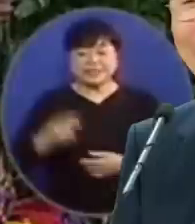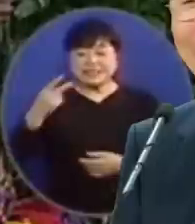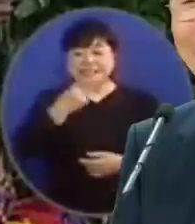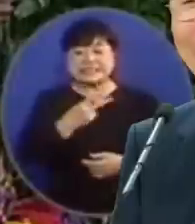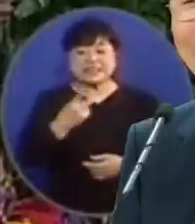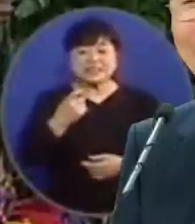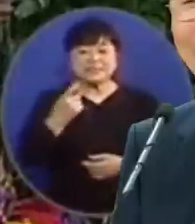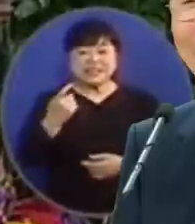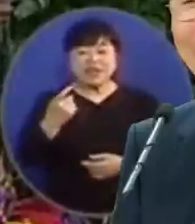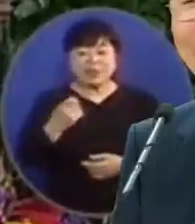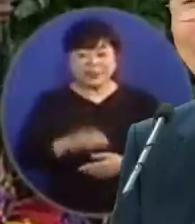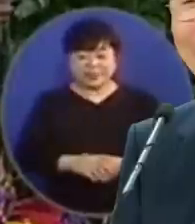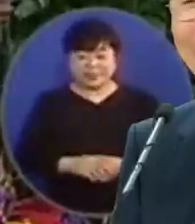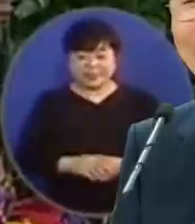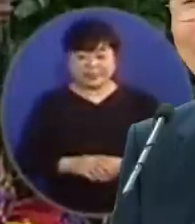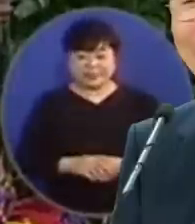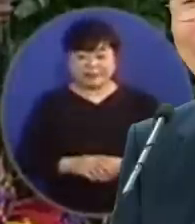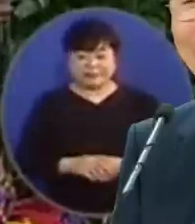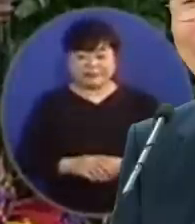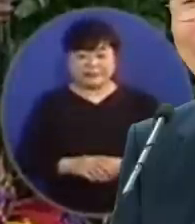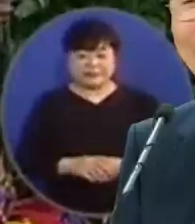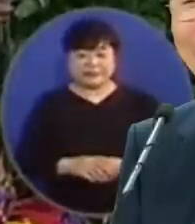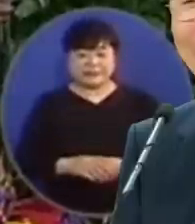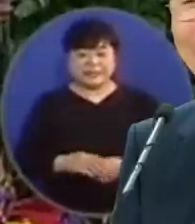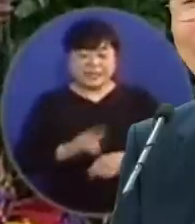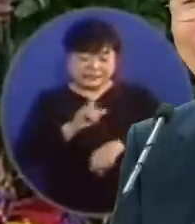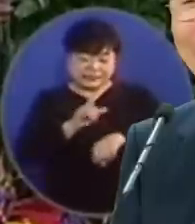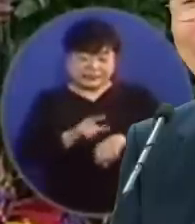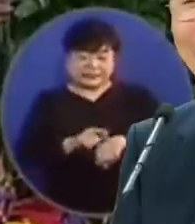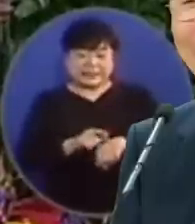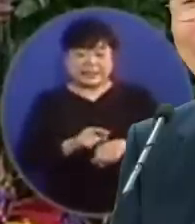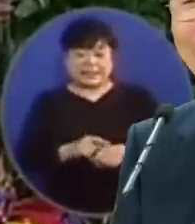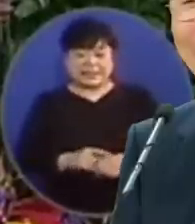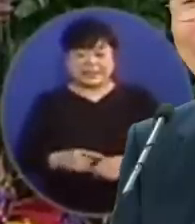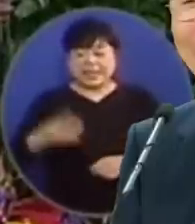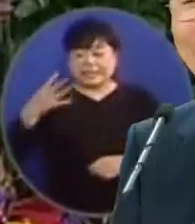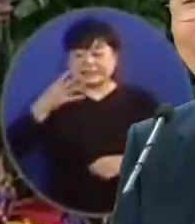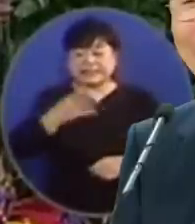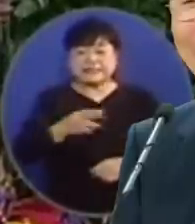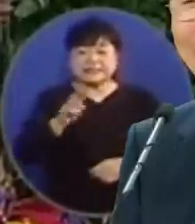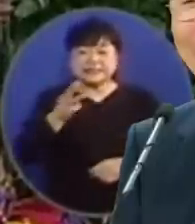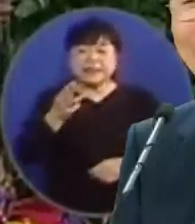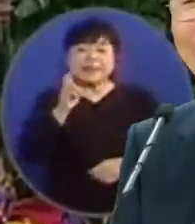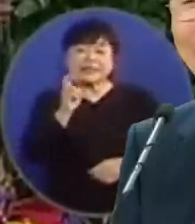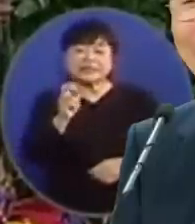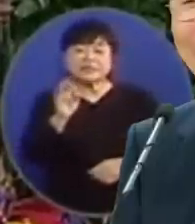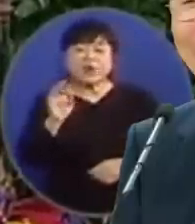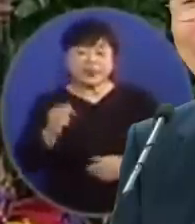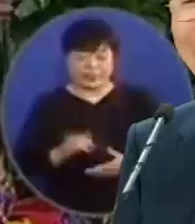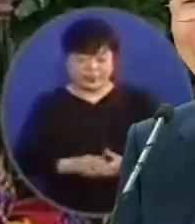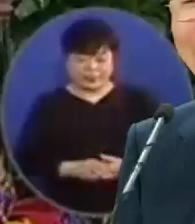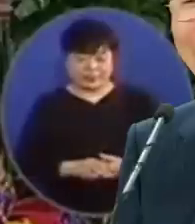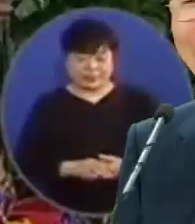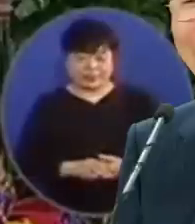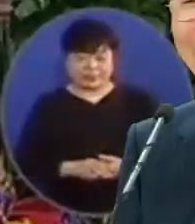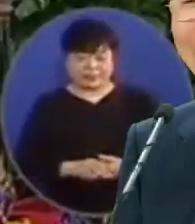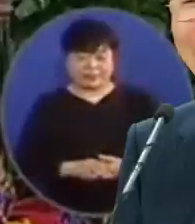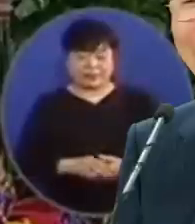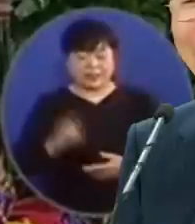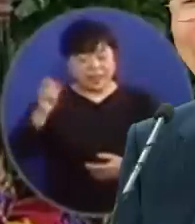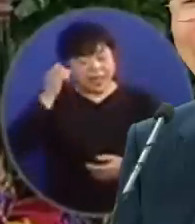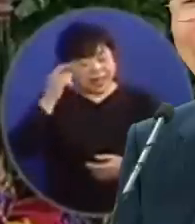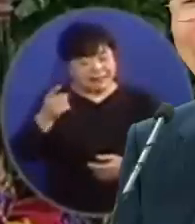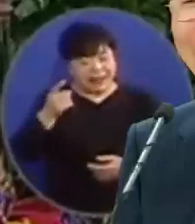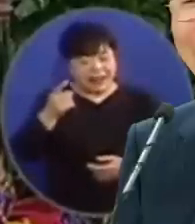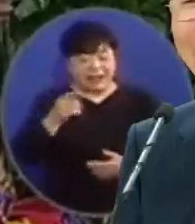2011년 우리나라 최저임금 기준은 시간당 4,320원으로 하루 8시간 일을 하면 한 달